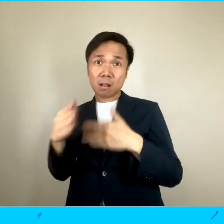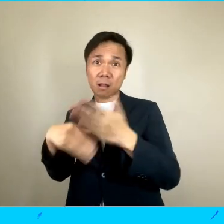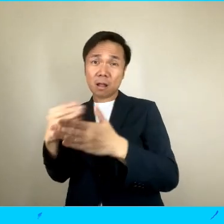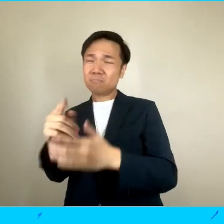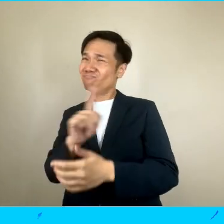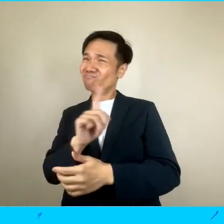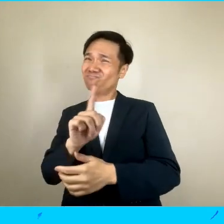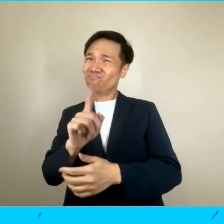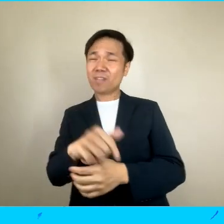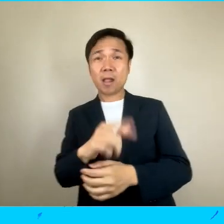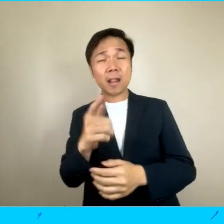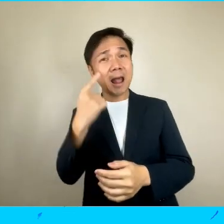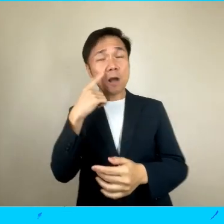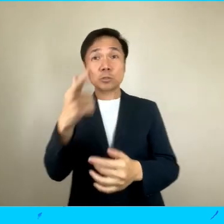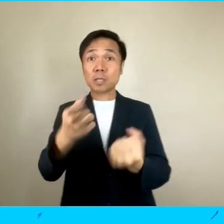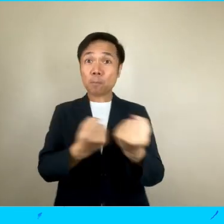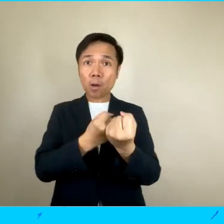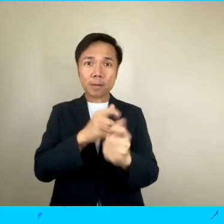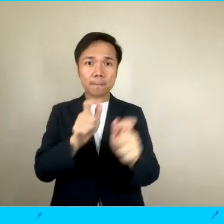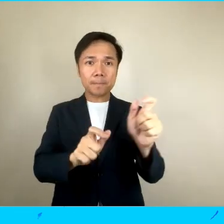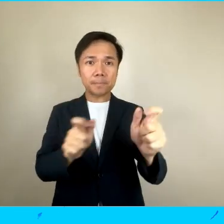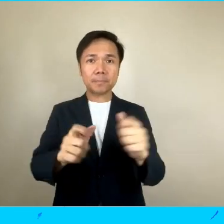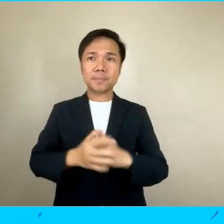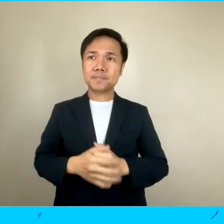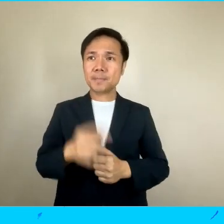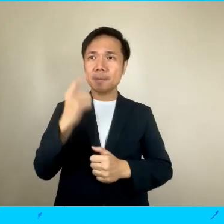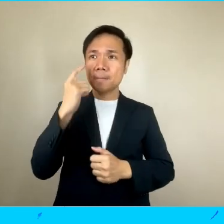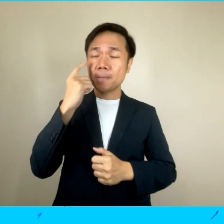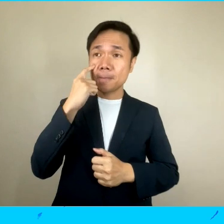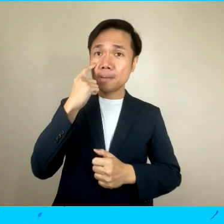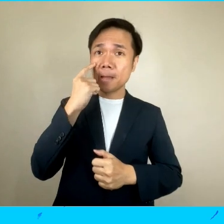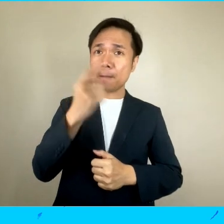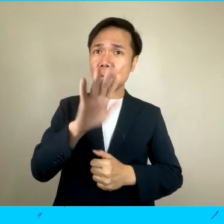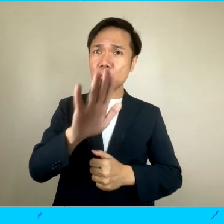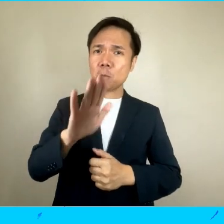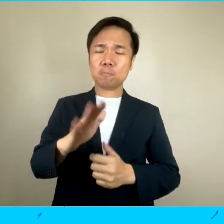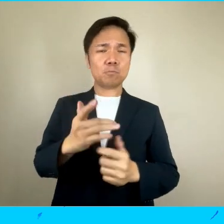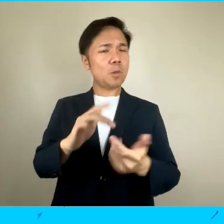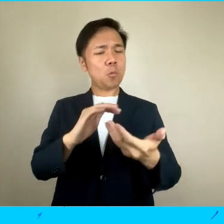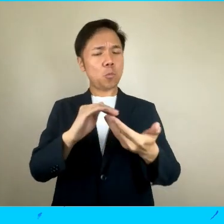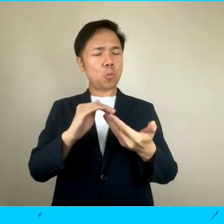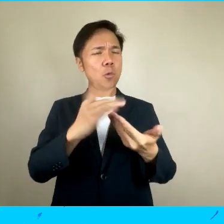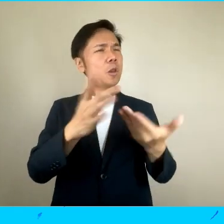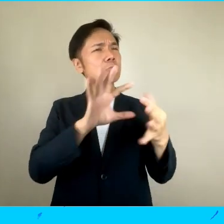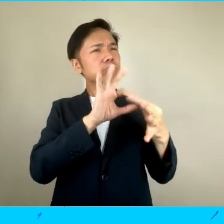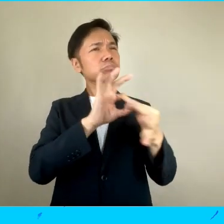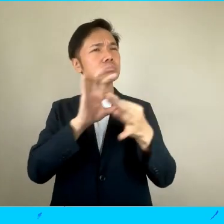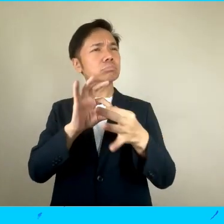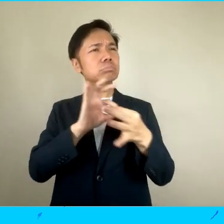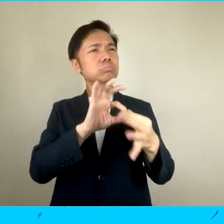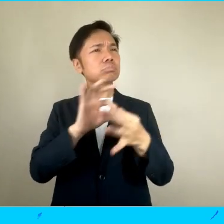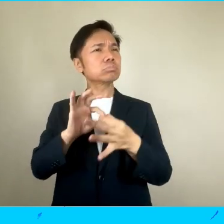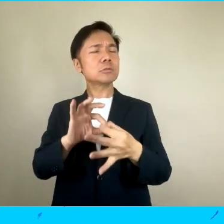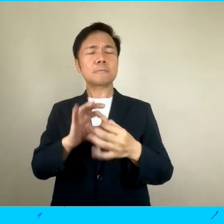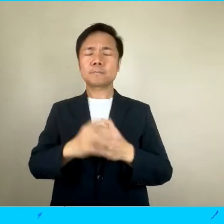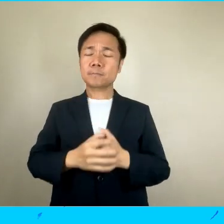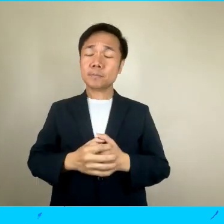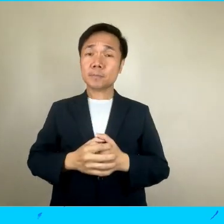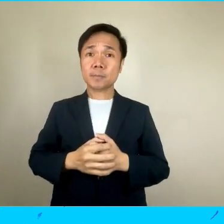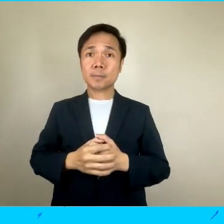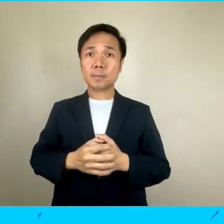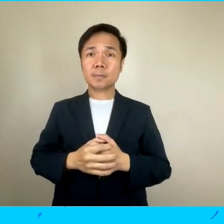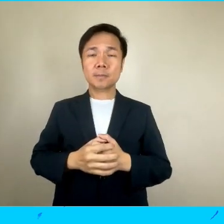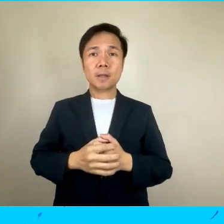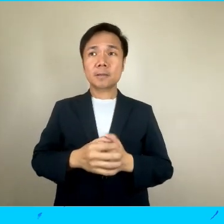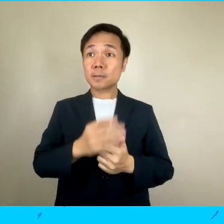C'est important quand on pense à soutenir les personnes, les agences, penser sur ces relations critiques dans la